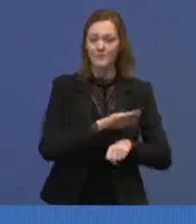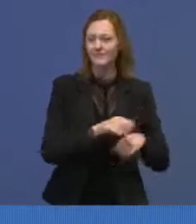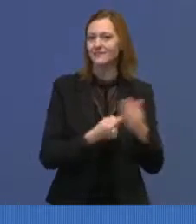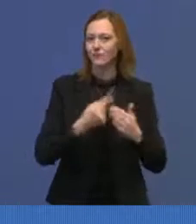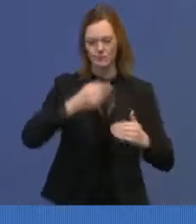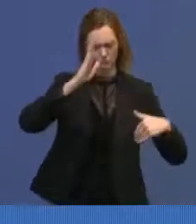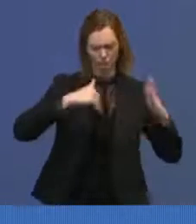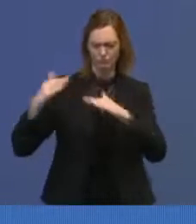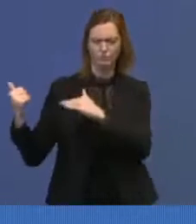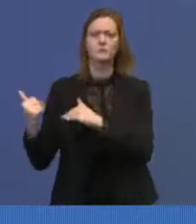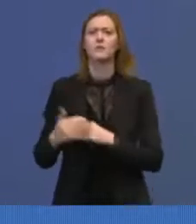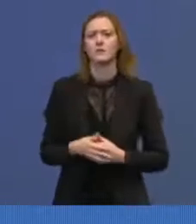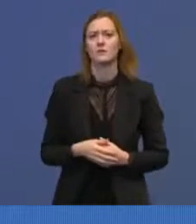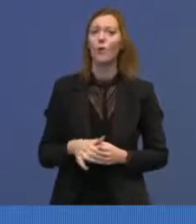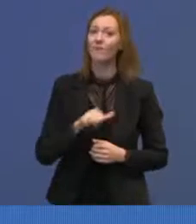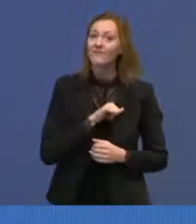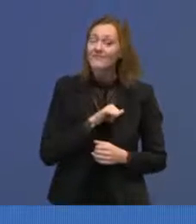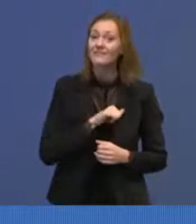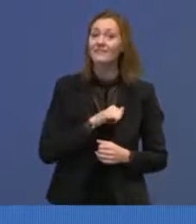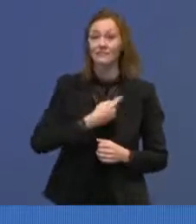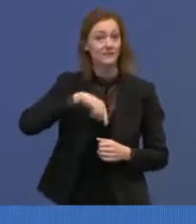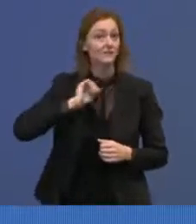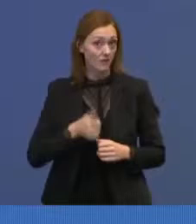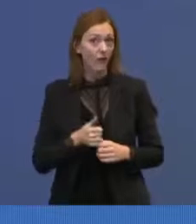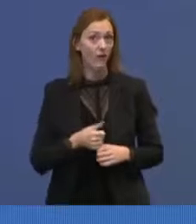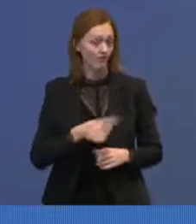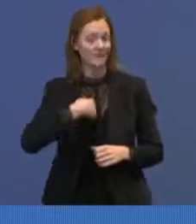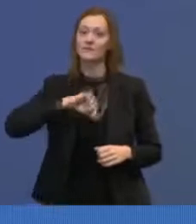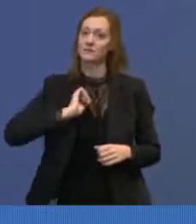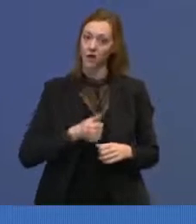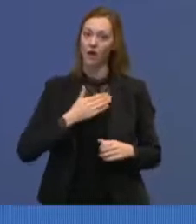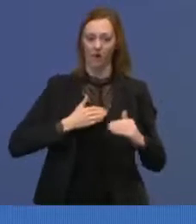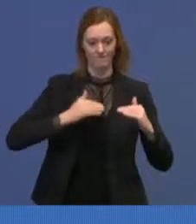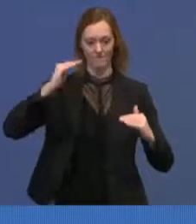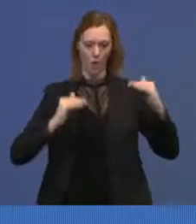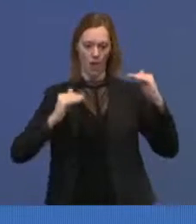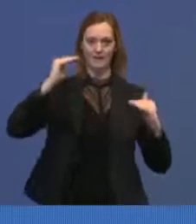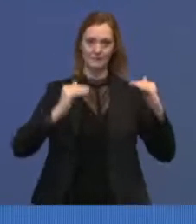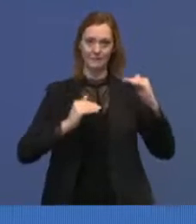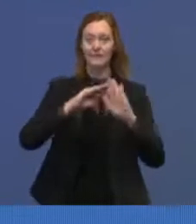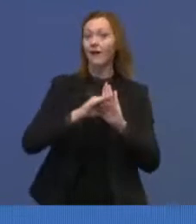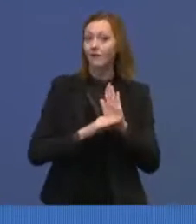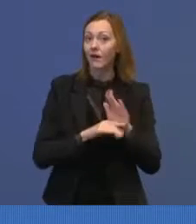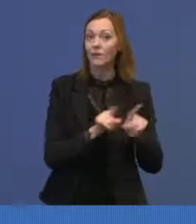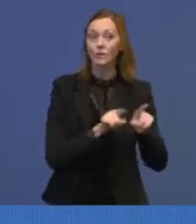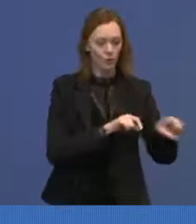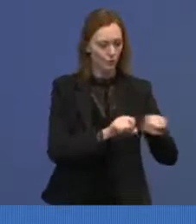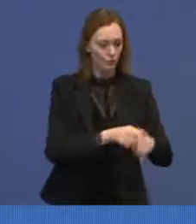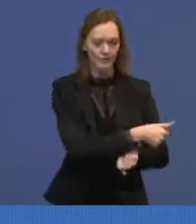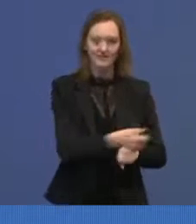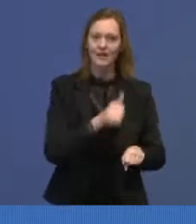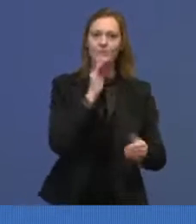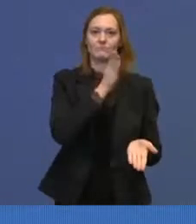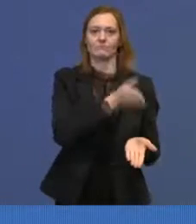rabnaa in tallaabooyinku noqdaan kuwo xaaladda ku habboon marka waa muhiim in degmooyinku qaataan go'aamo